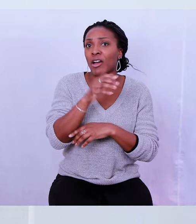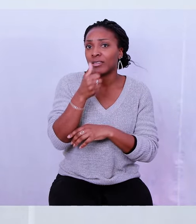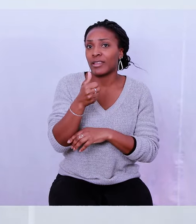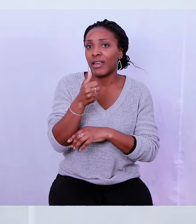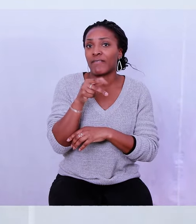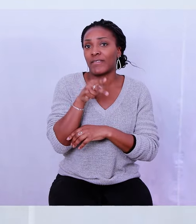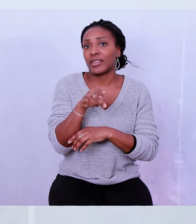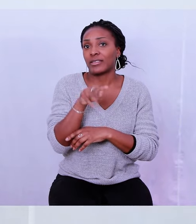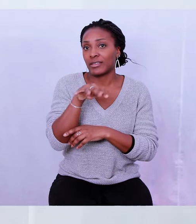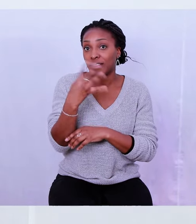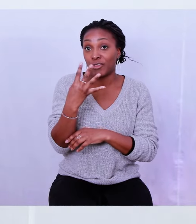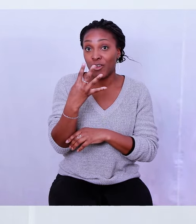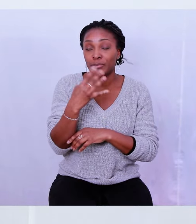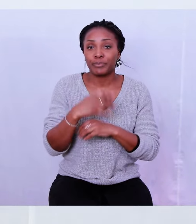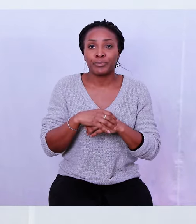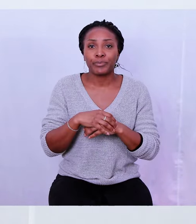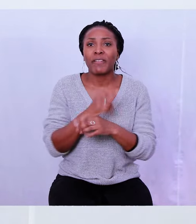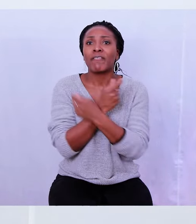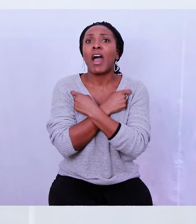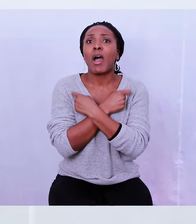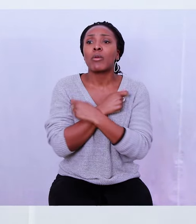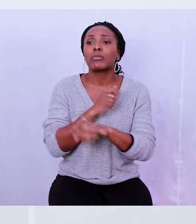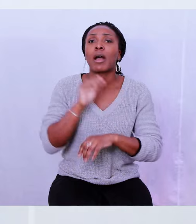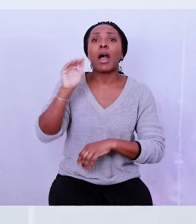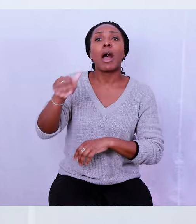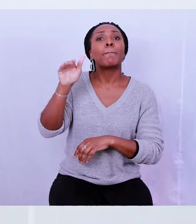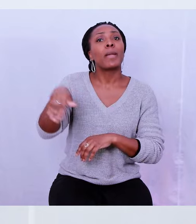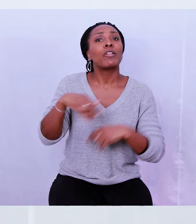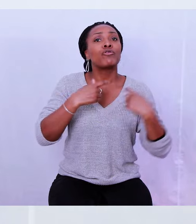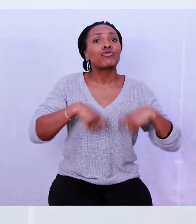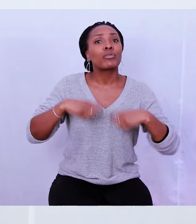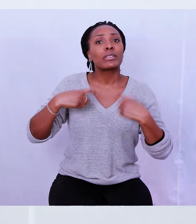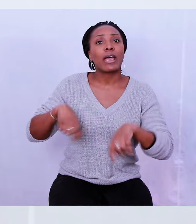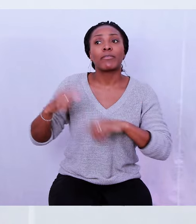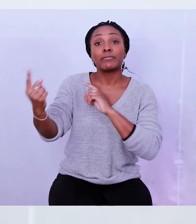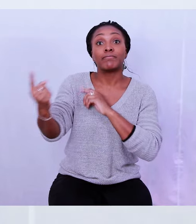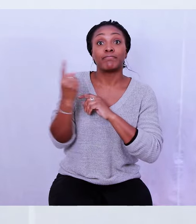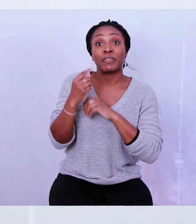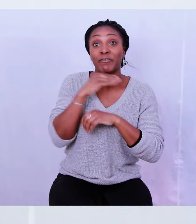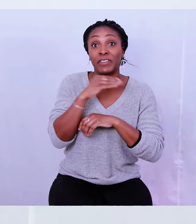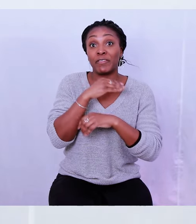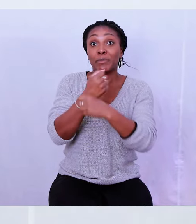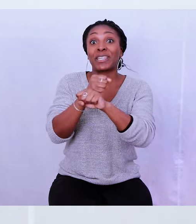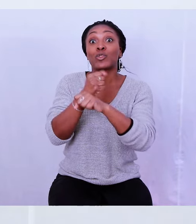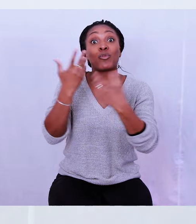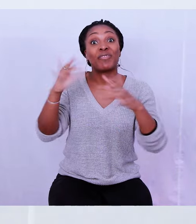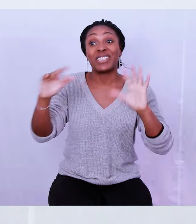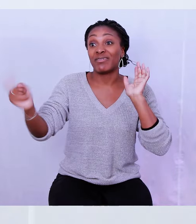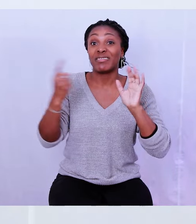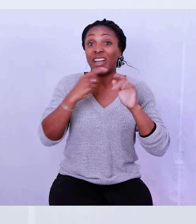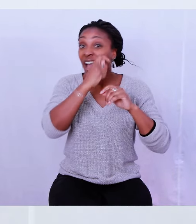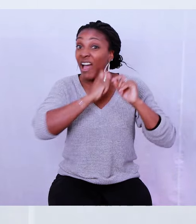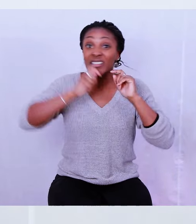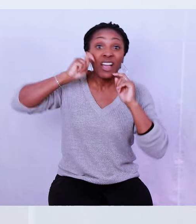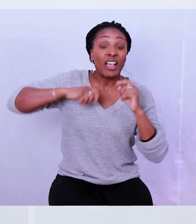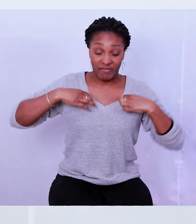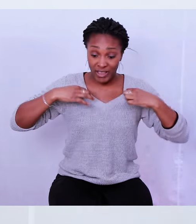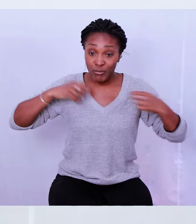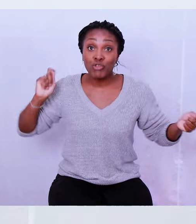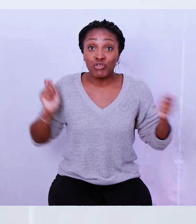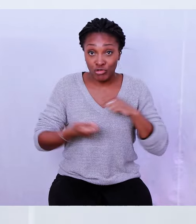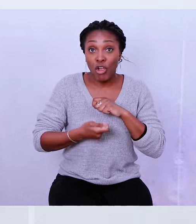verset 14. Pharaon fit appeler Joseph. On le fit sortir en hâte de prison. Il se rasa, changea de vêtements